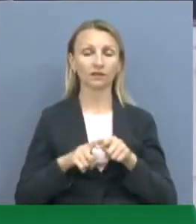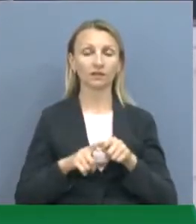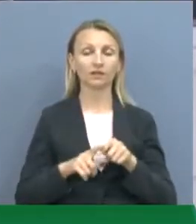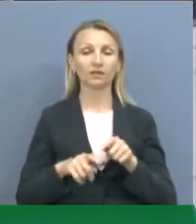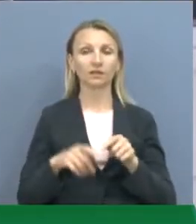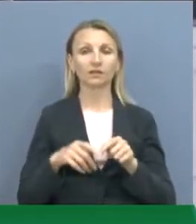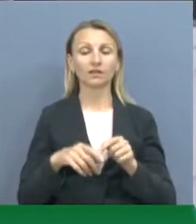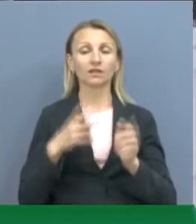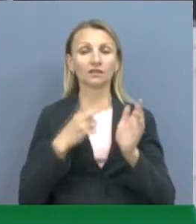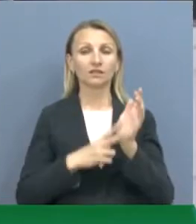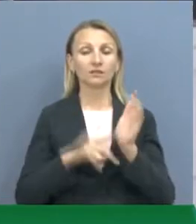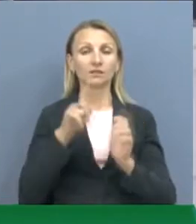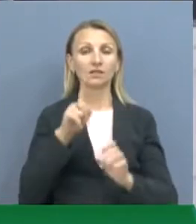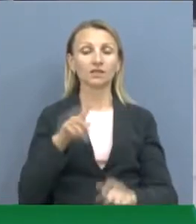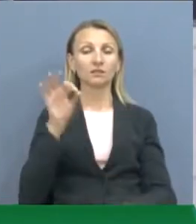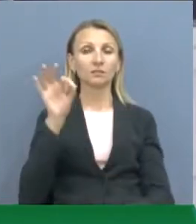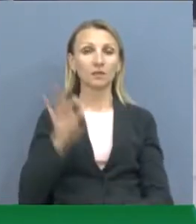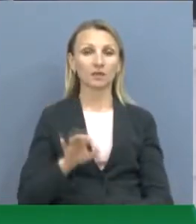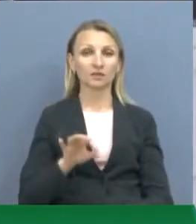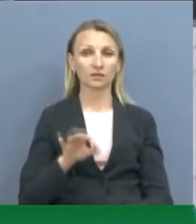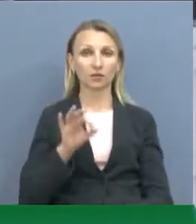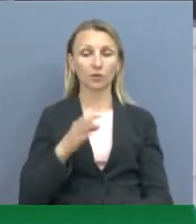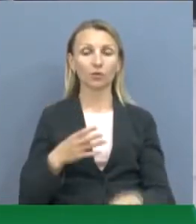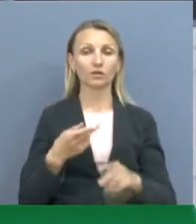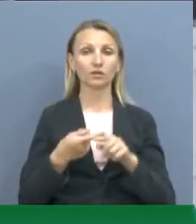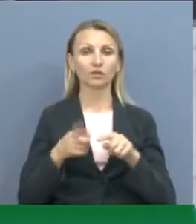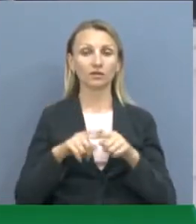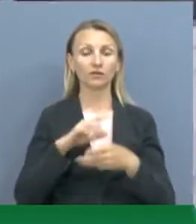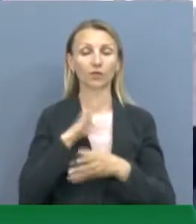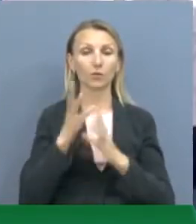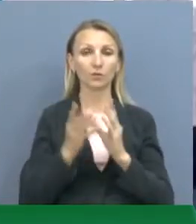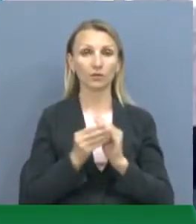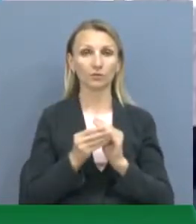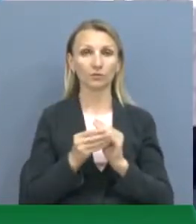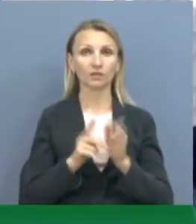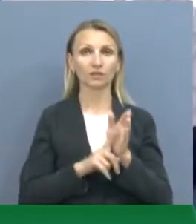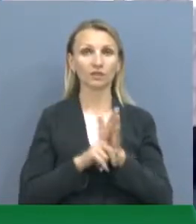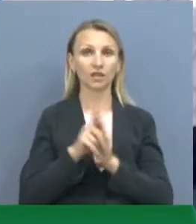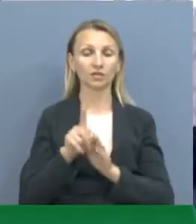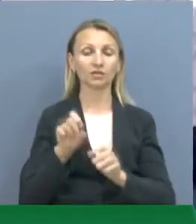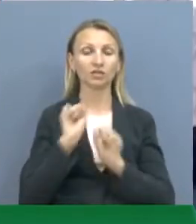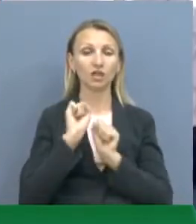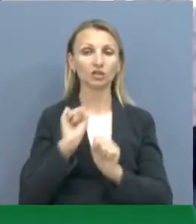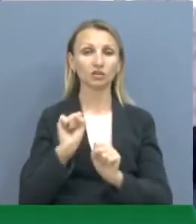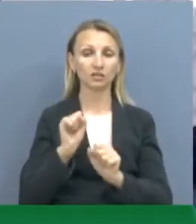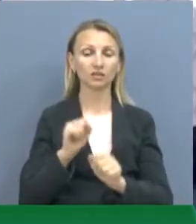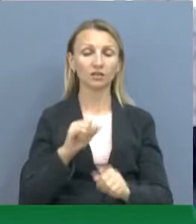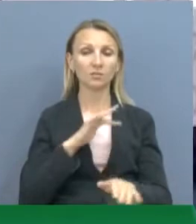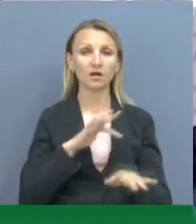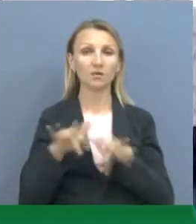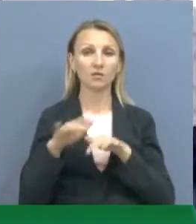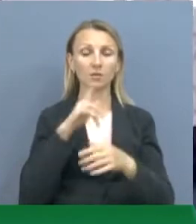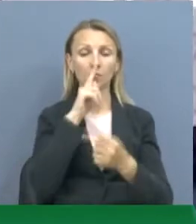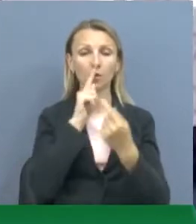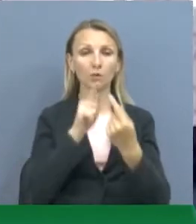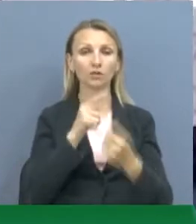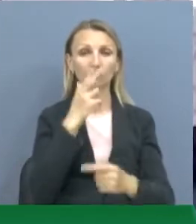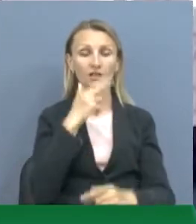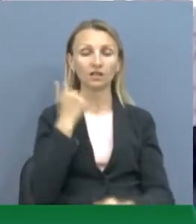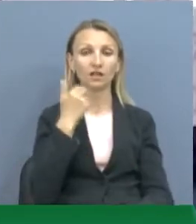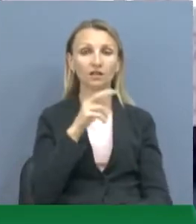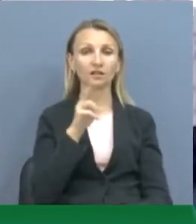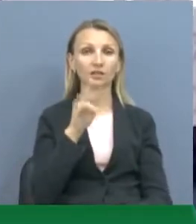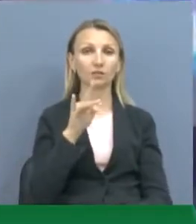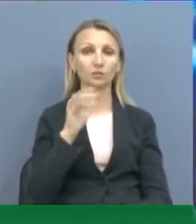или 71% от прогнозируемого объема. Приступили к проведению защитных мероприятий против итальянского пруса на